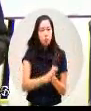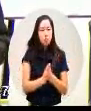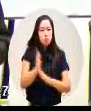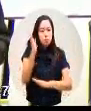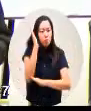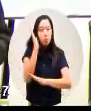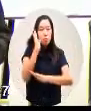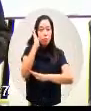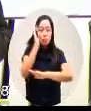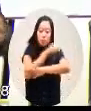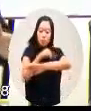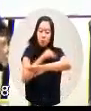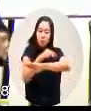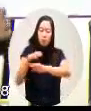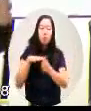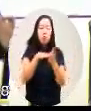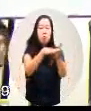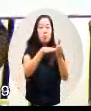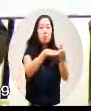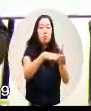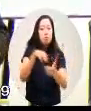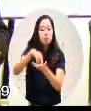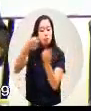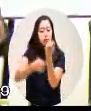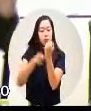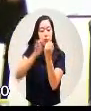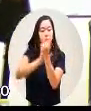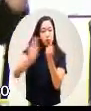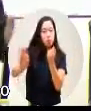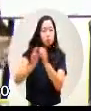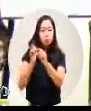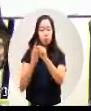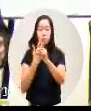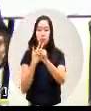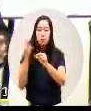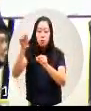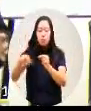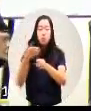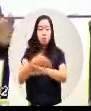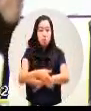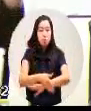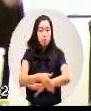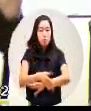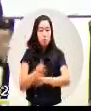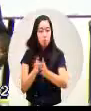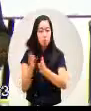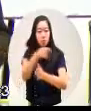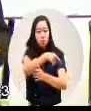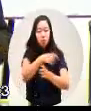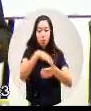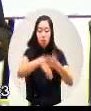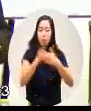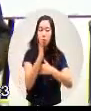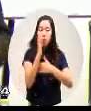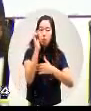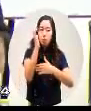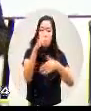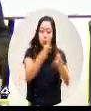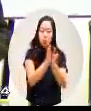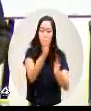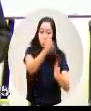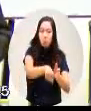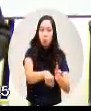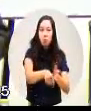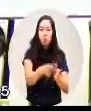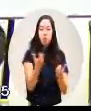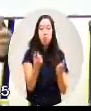的导引嘛。立法是中央通过，内政部通过，就是要地